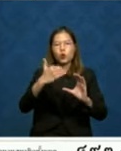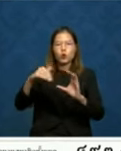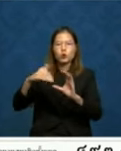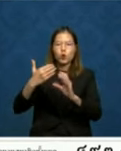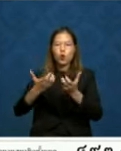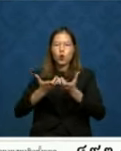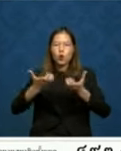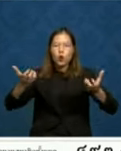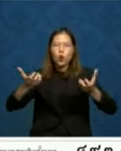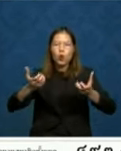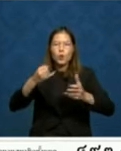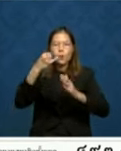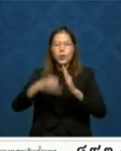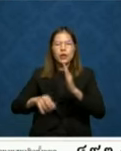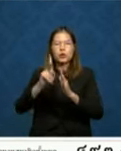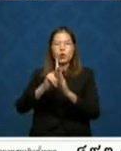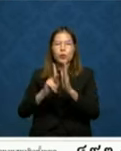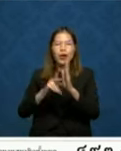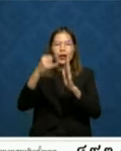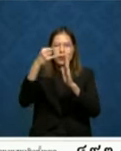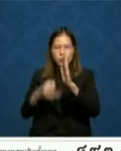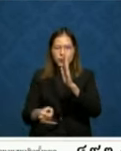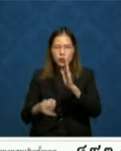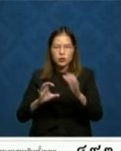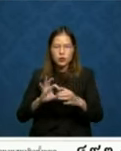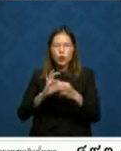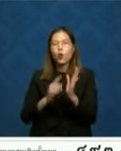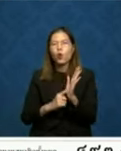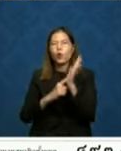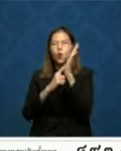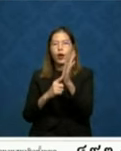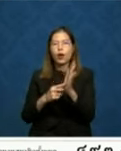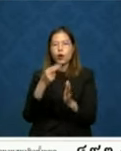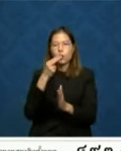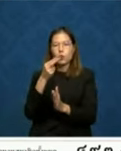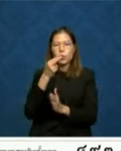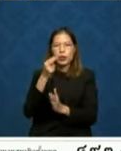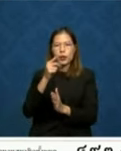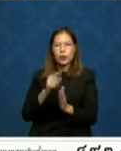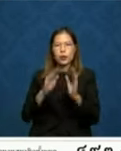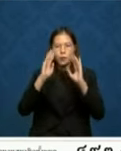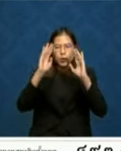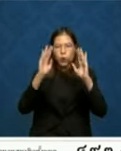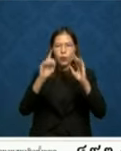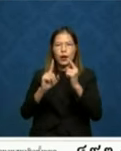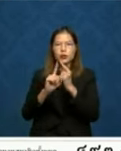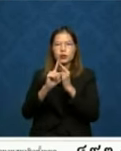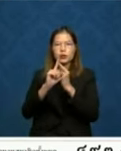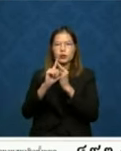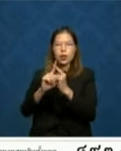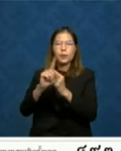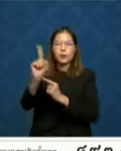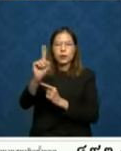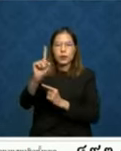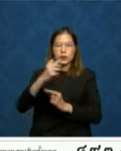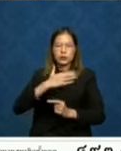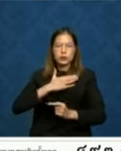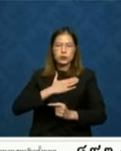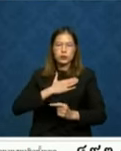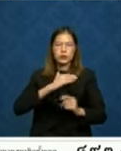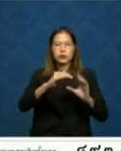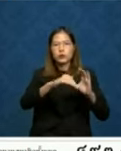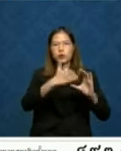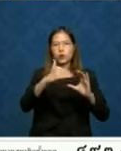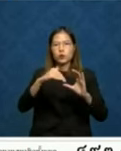ฎหมายตามชายแดนโดยเฉพาะเรื่องของบุหรี่นะครับบอกได้เลยจากประสบการณ์ตรงจากทางที่นำเข้าจากชาย